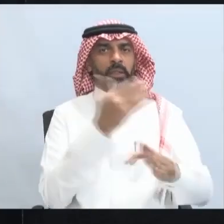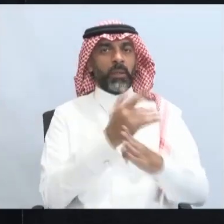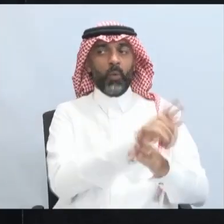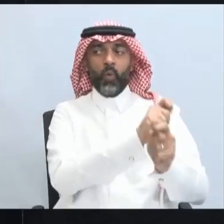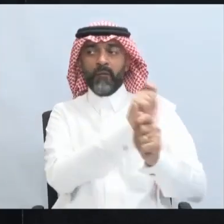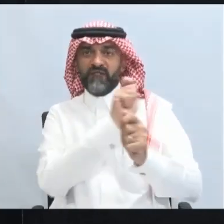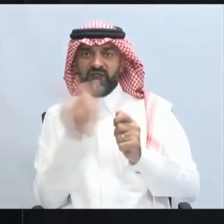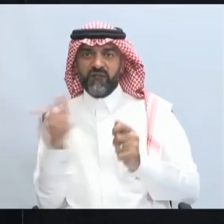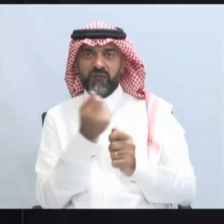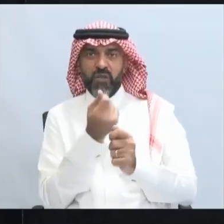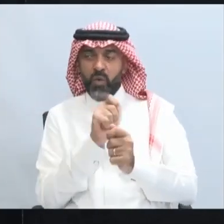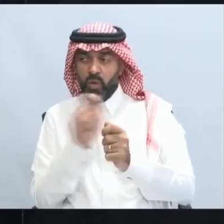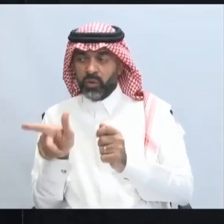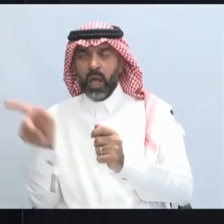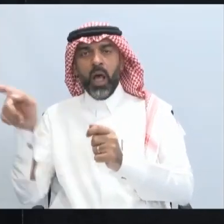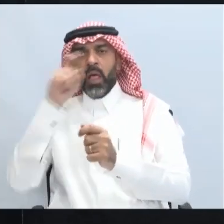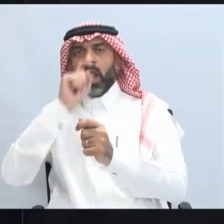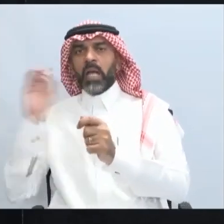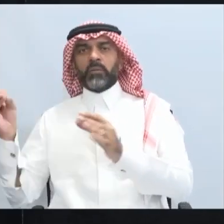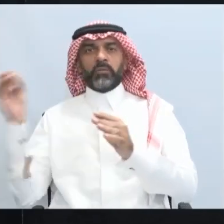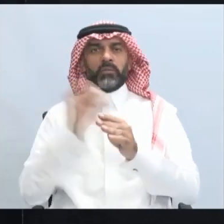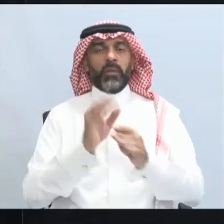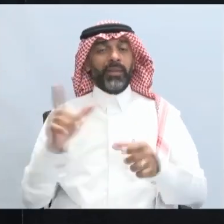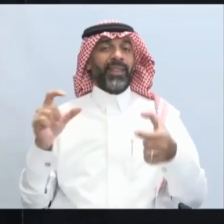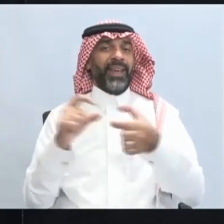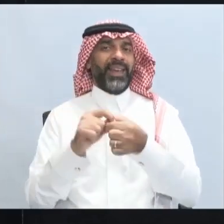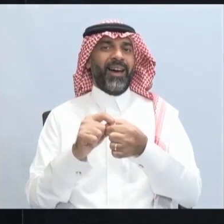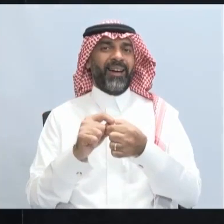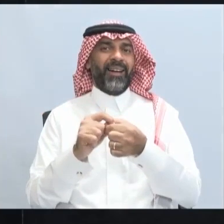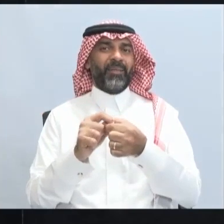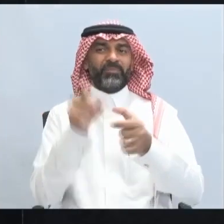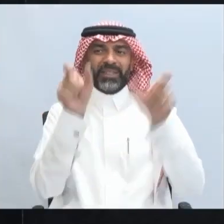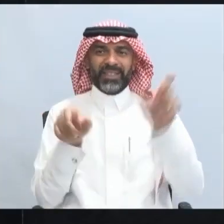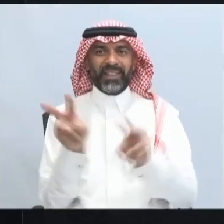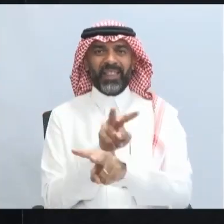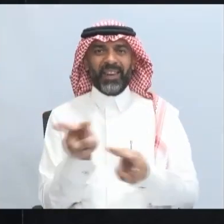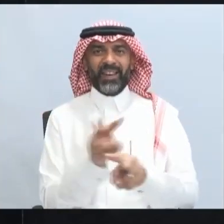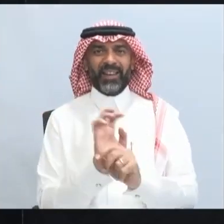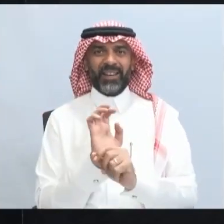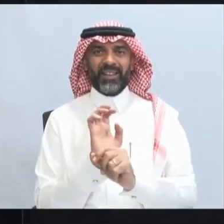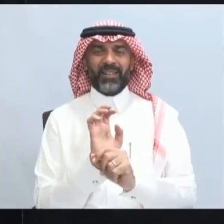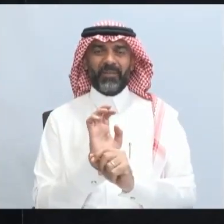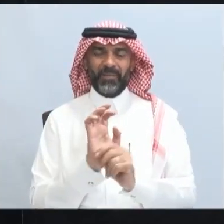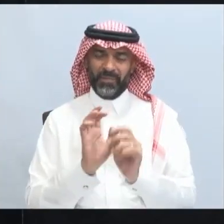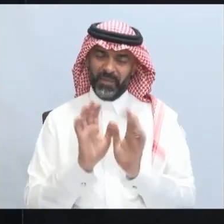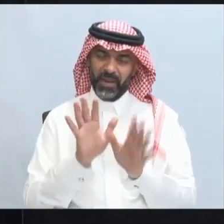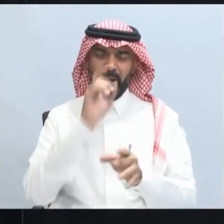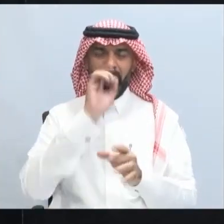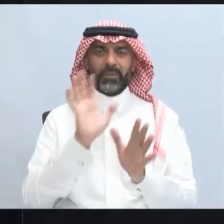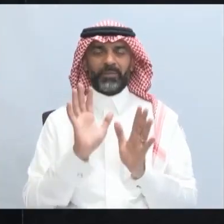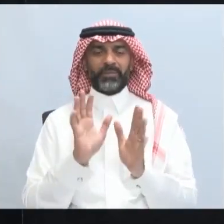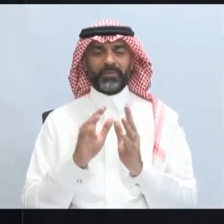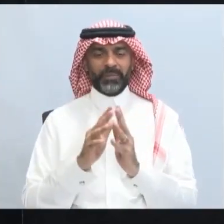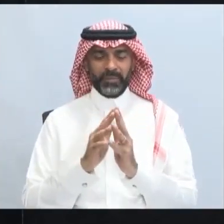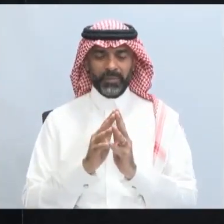فهنا نلاحظ ان هناك علاقات اما تكون علاقات شخصيه كما هو في محل الحق الشخصي او